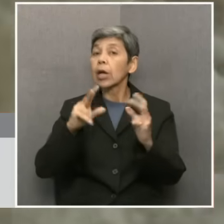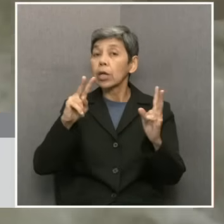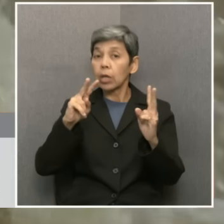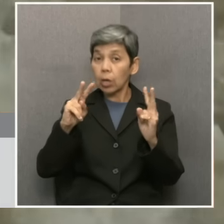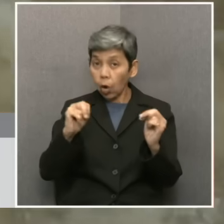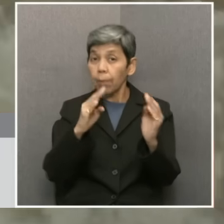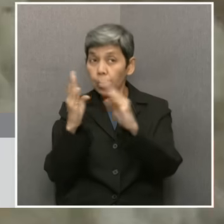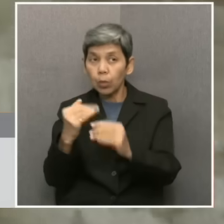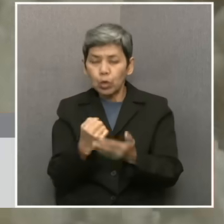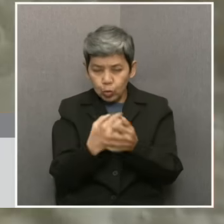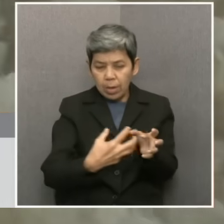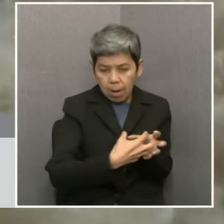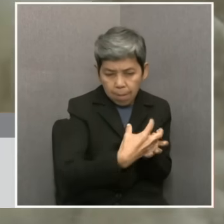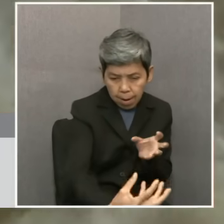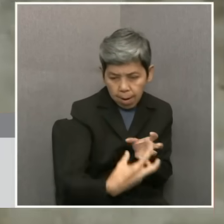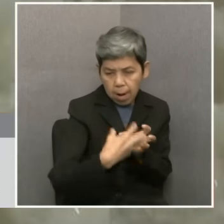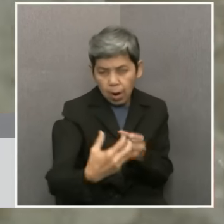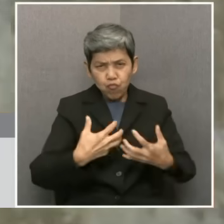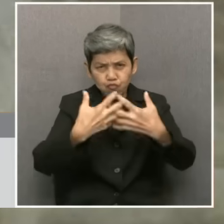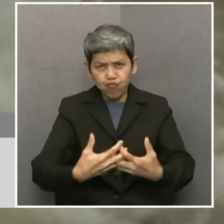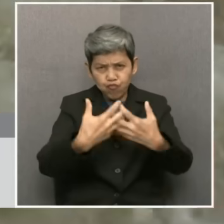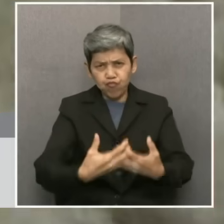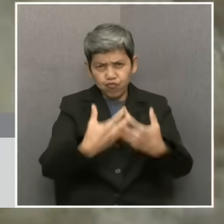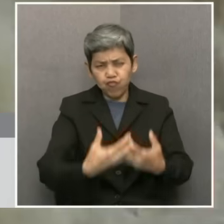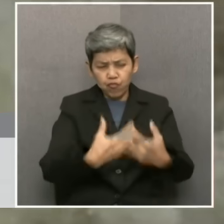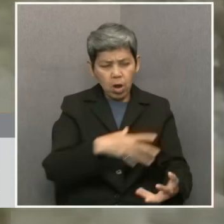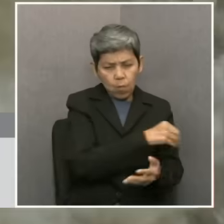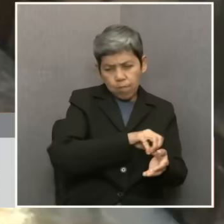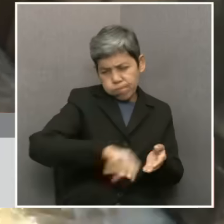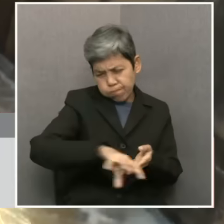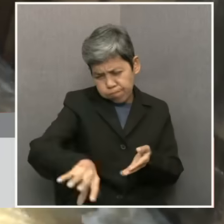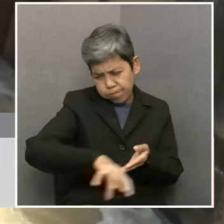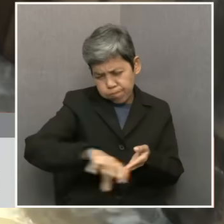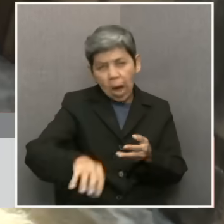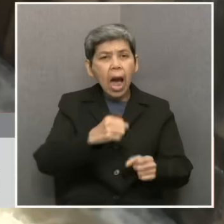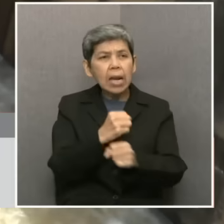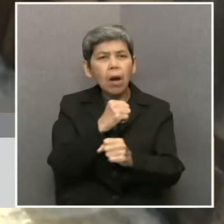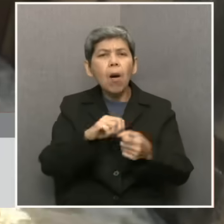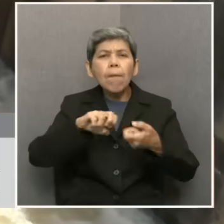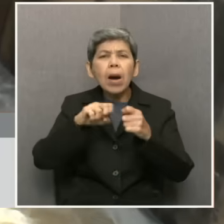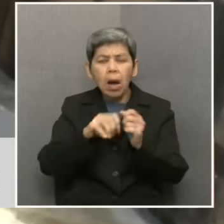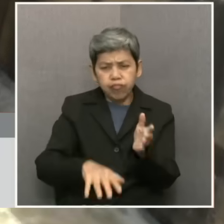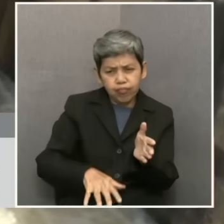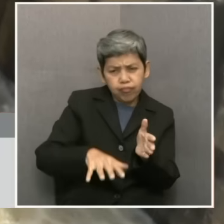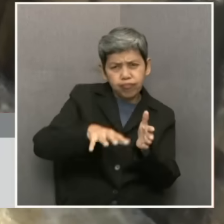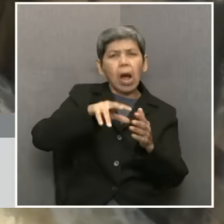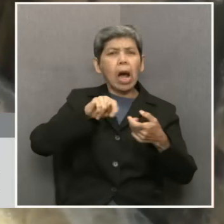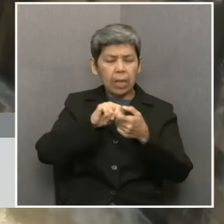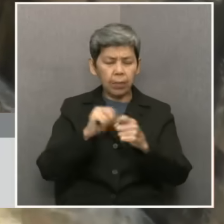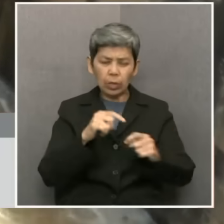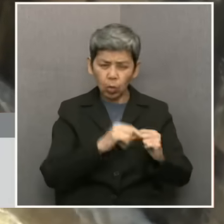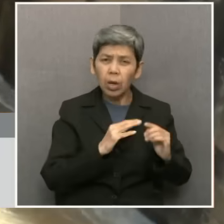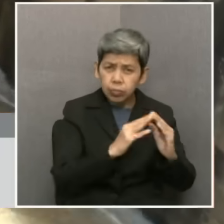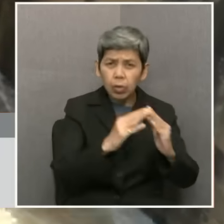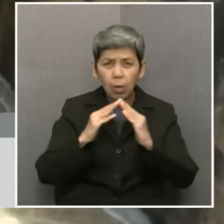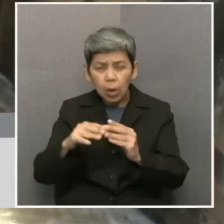สูบน้ำเสริมเอาไว้เร่งระบายน้ำลงน้ำโขงป้องกันน้ำโขงเนี่ยเอ่อล้นเข้ามาท่วมจุดที่เป็นพื้น